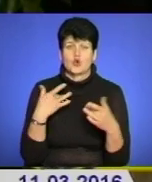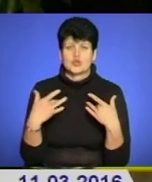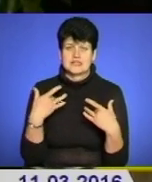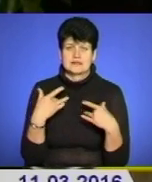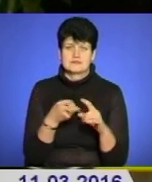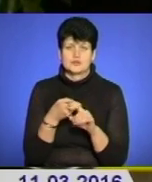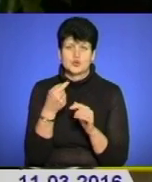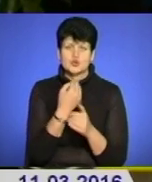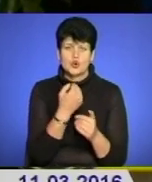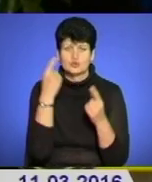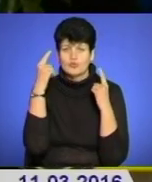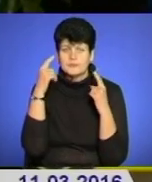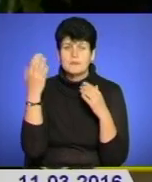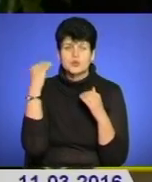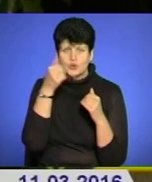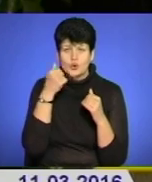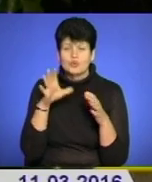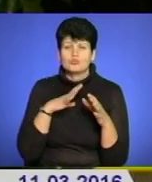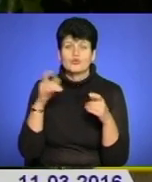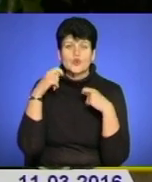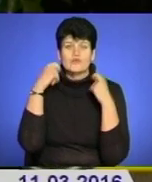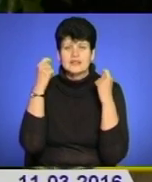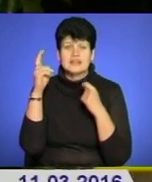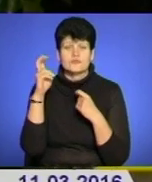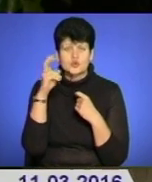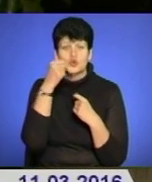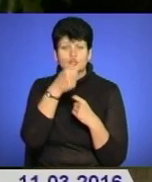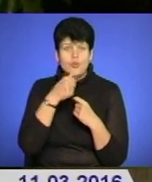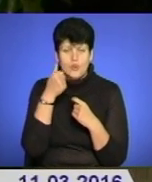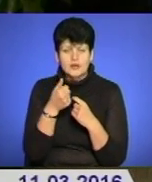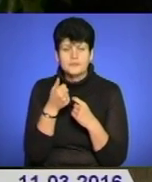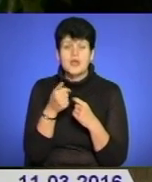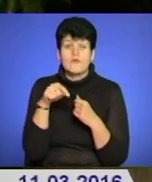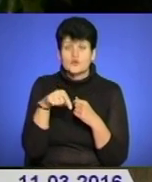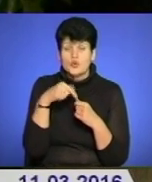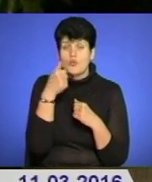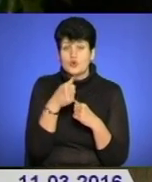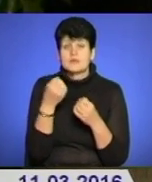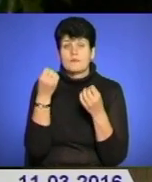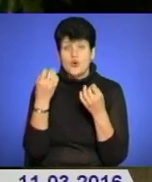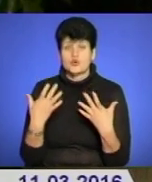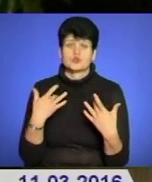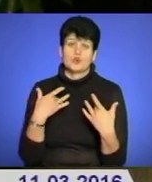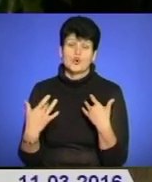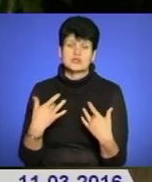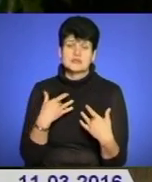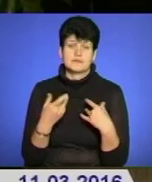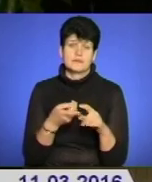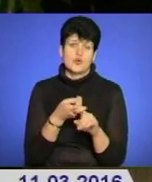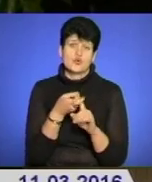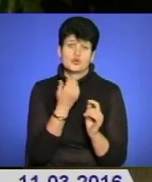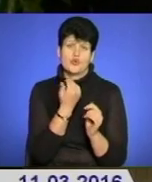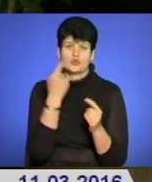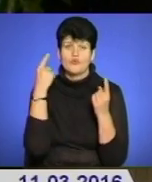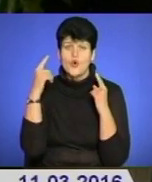Минулого року це було ювілей, від його дня народження 200-річний ювілей. Цього року це просто концерт, який приурочений його